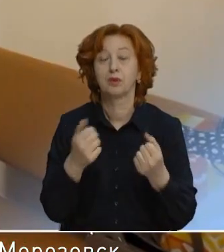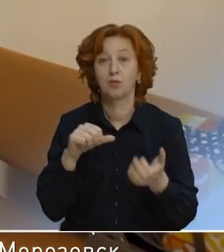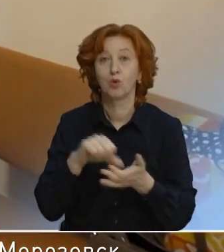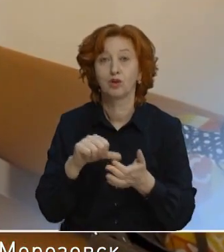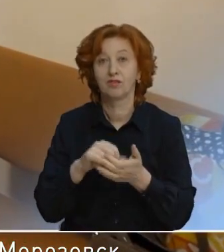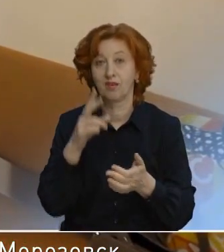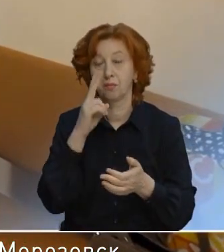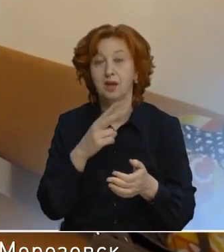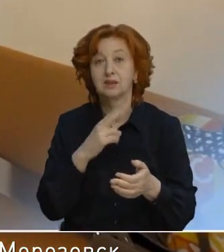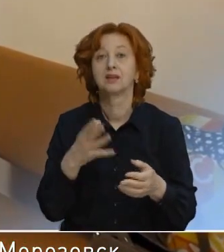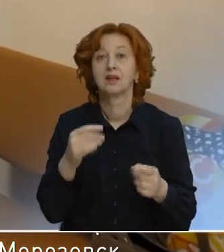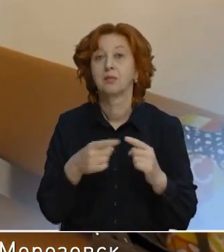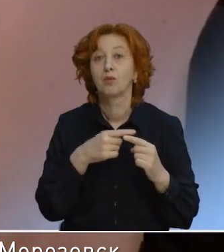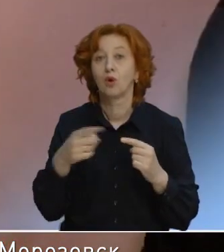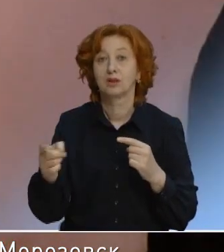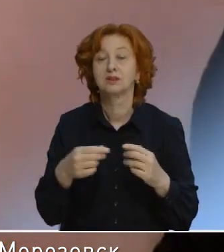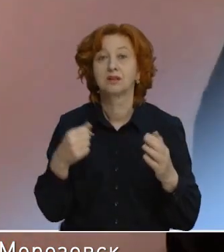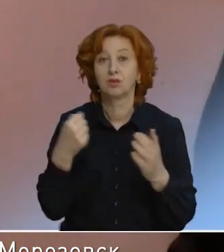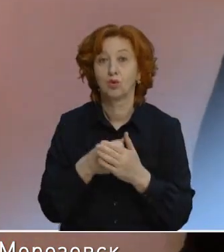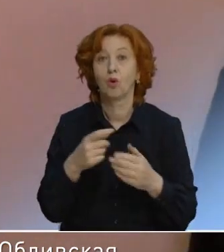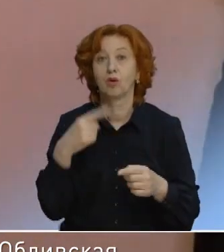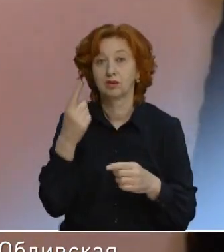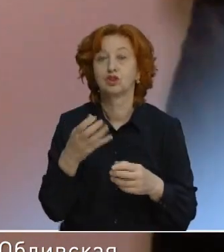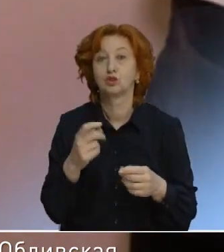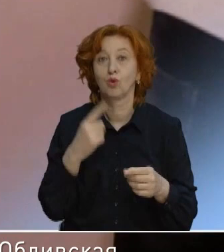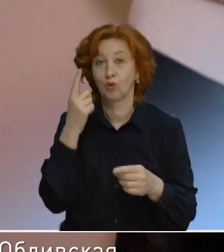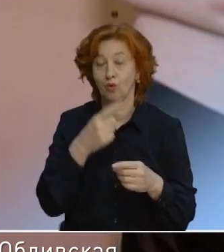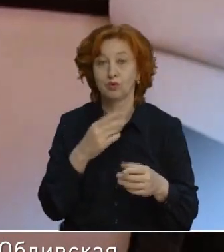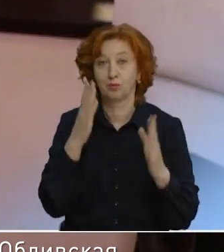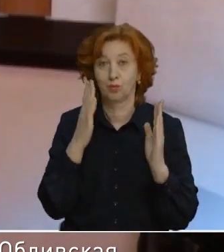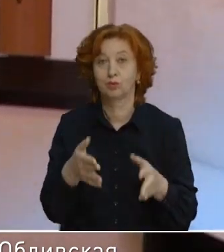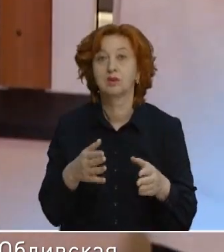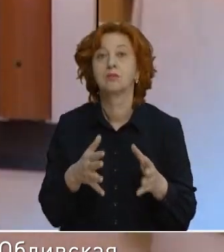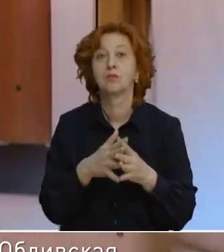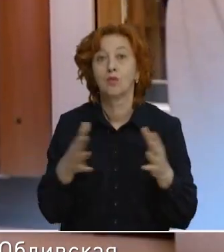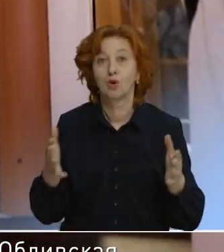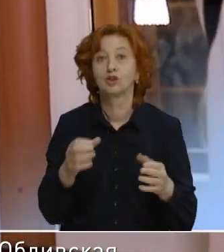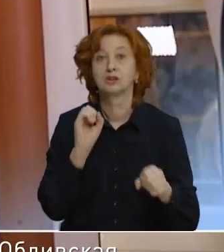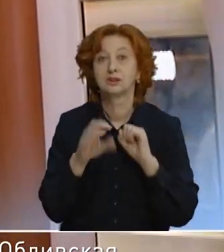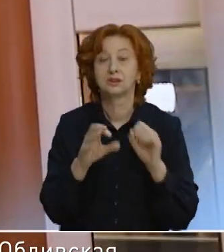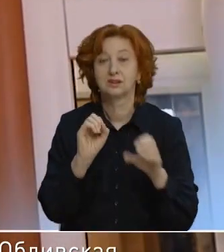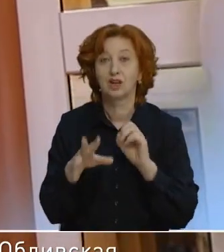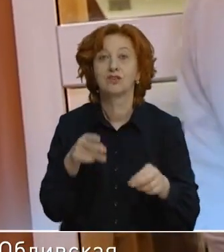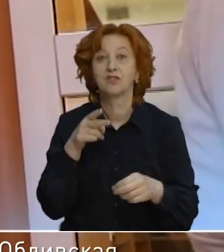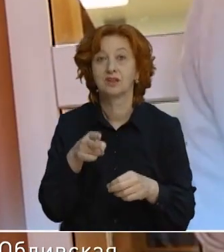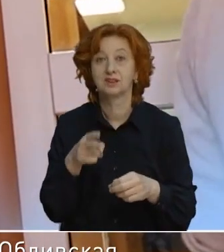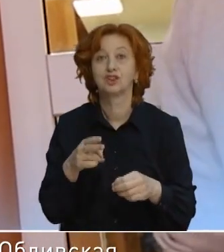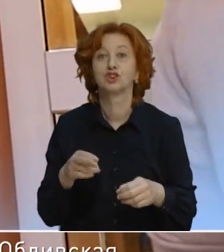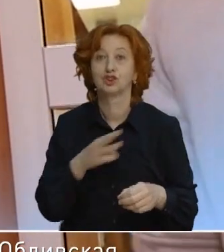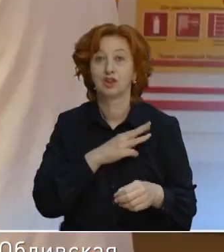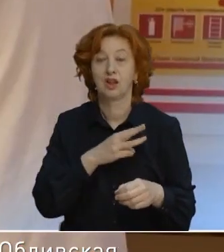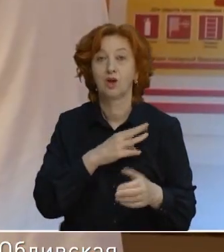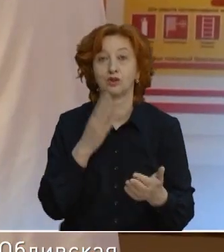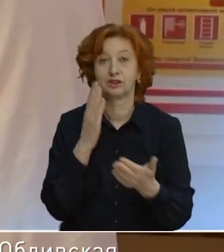назад и продлится до июля этого года. За период акции планируют призвать более 1500 неравнодушных человек. Для тех, у кого